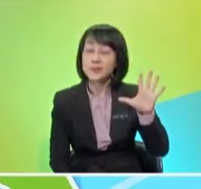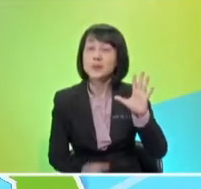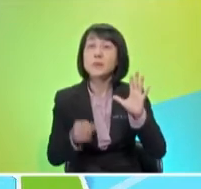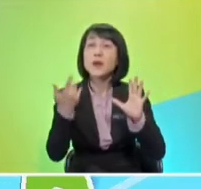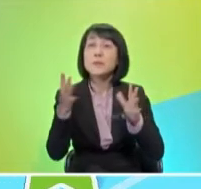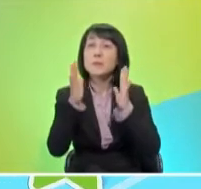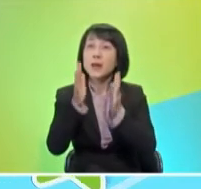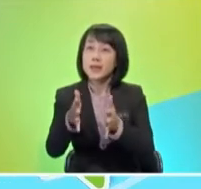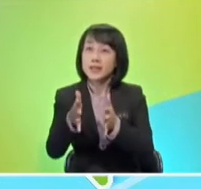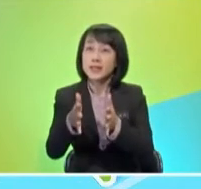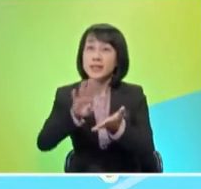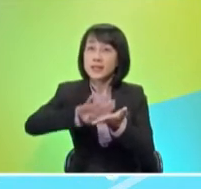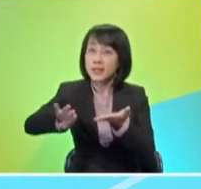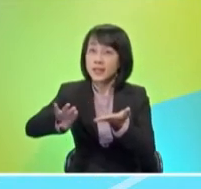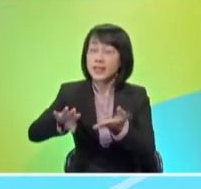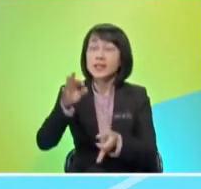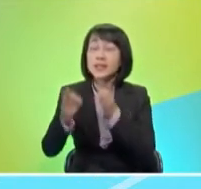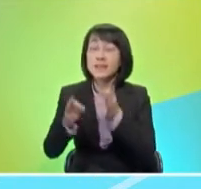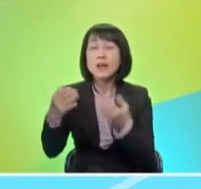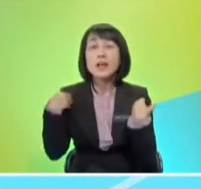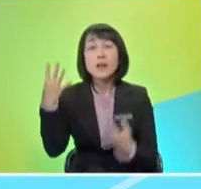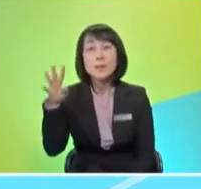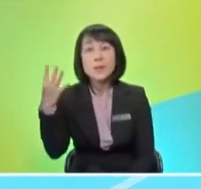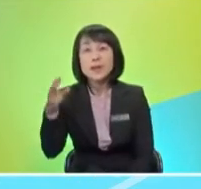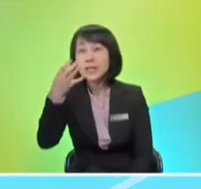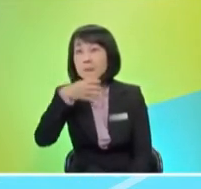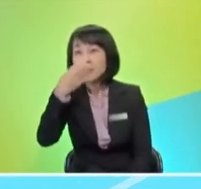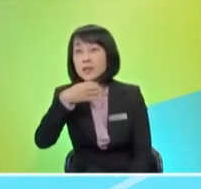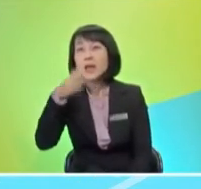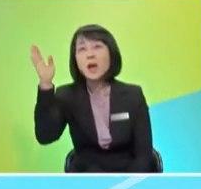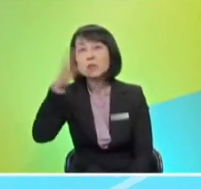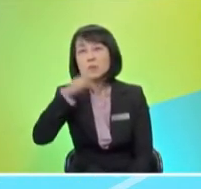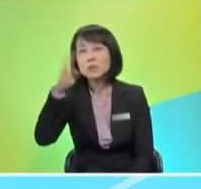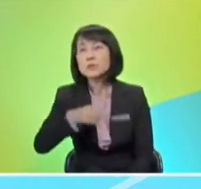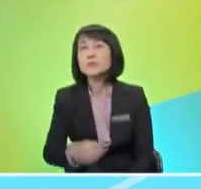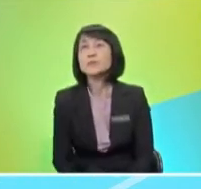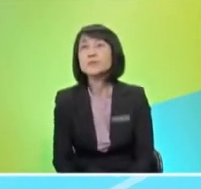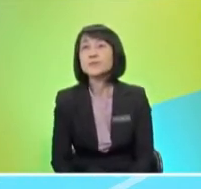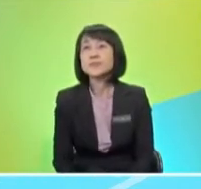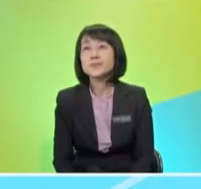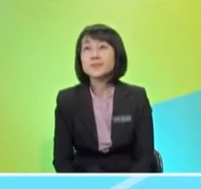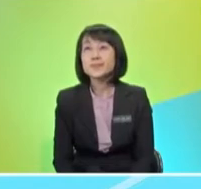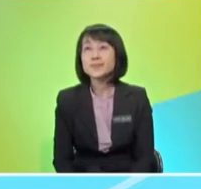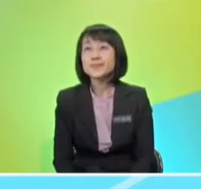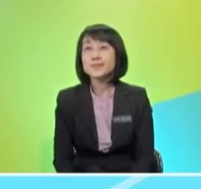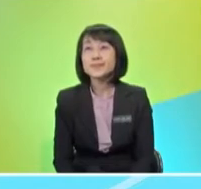sekiranya ada 14 biji Apple yang busuk oke itu dia jawabannya